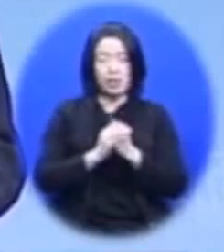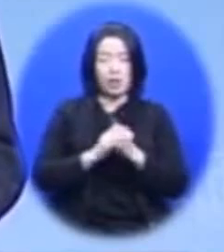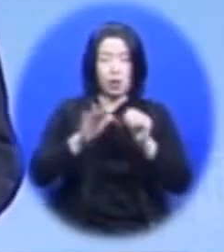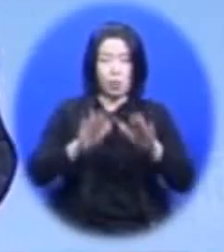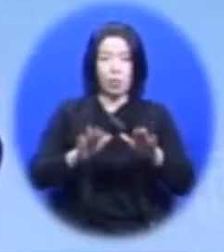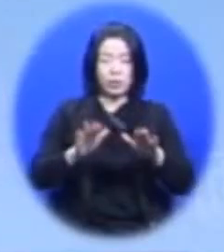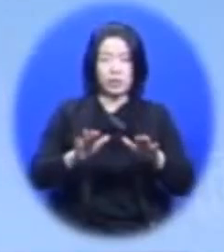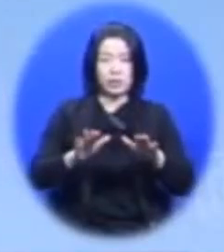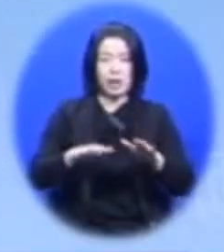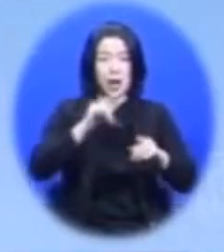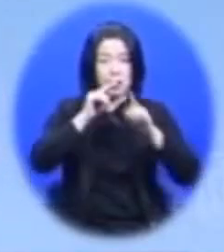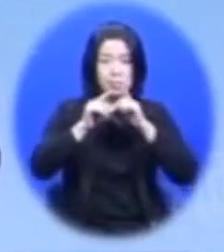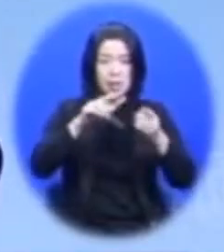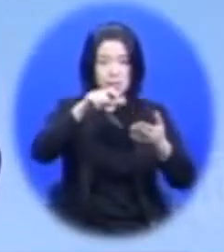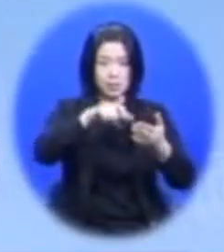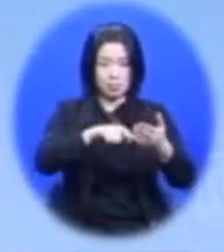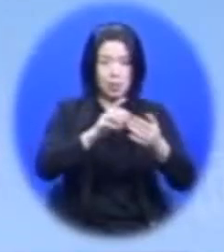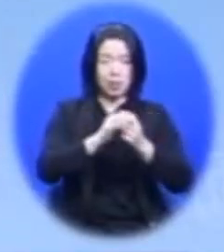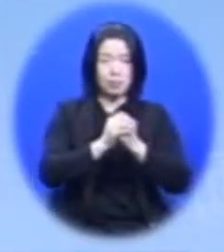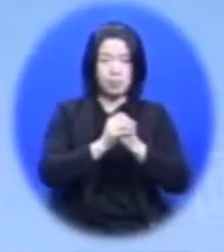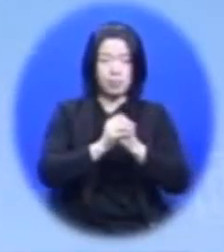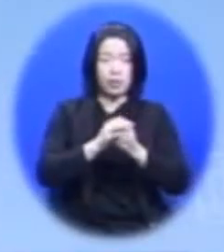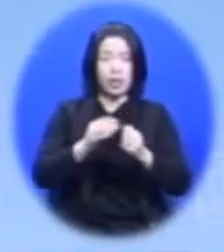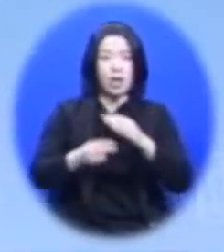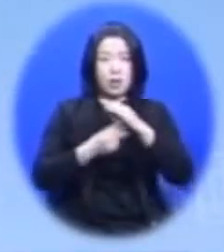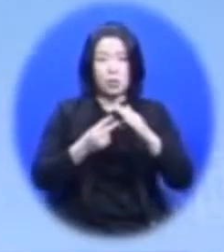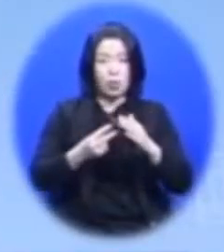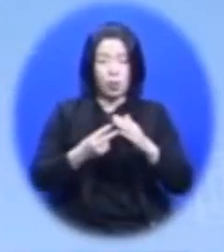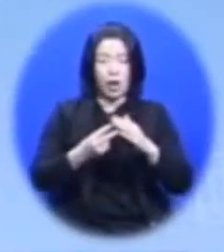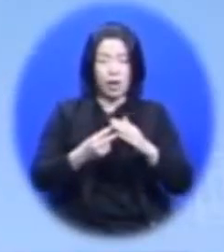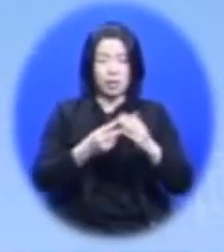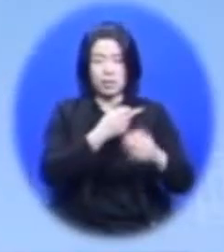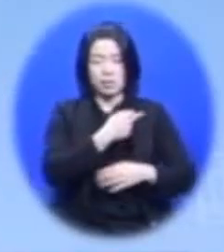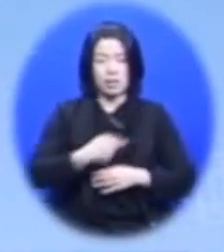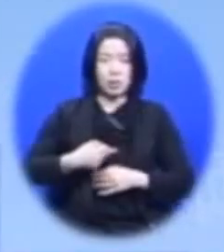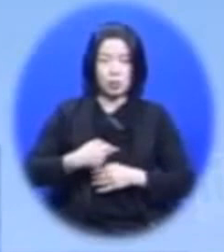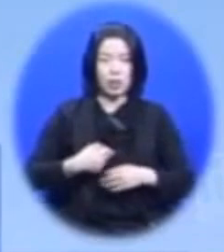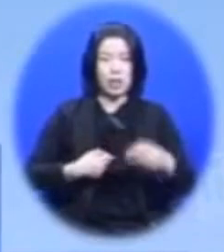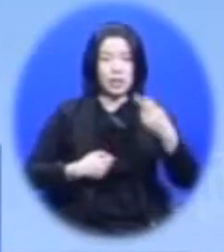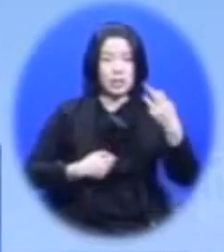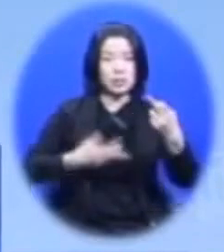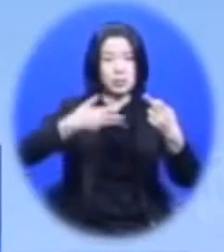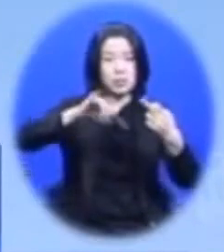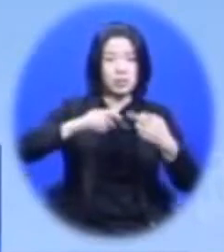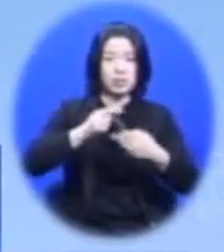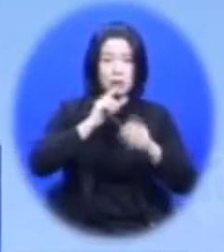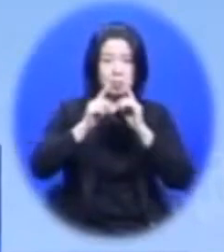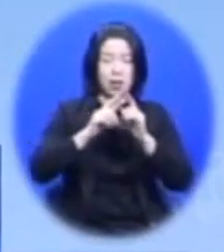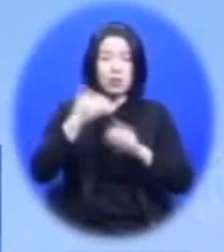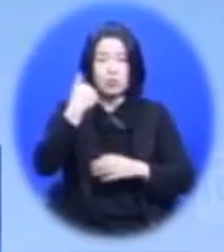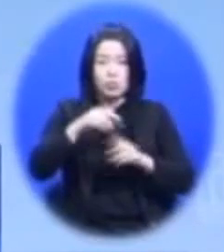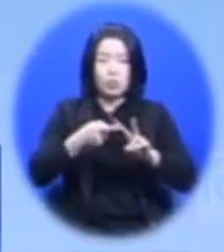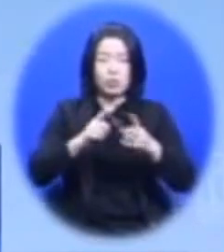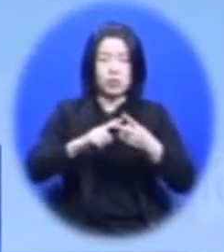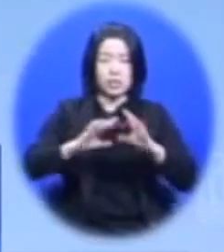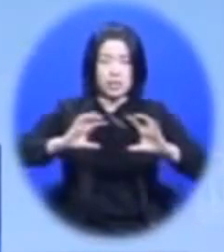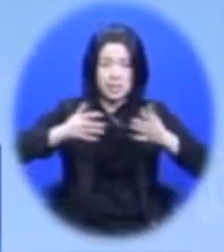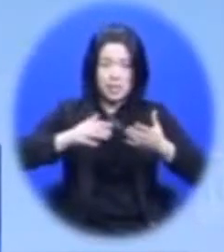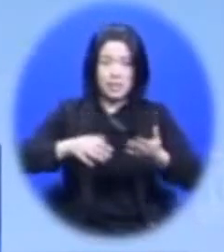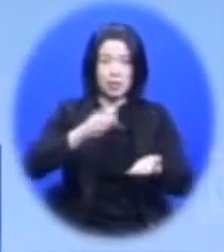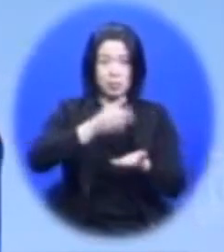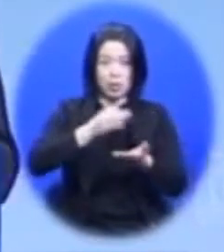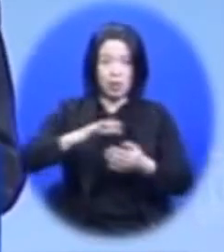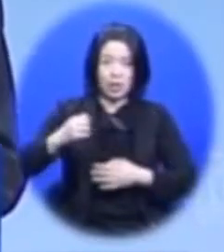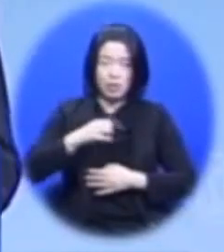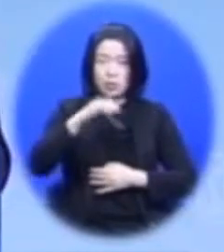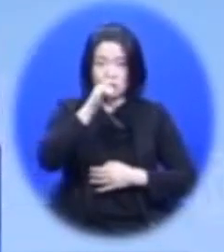오늘 말씀에 요한사도가 17절에 이렇게 말씀합니다. 누구든지 세상 재물을 가지고 있으면서